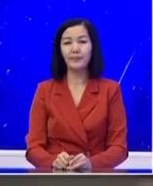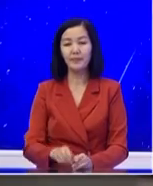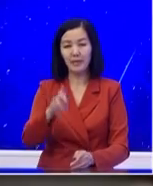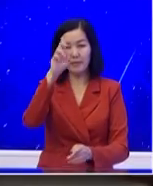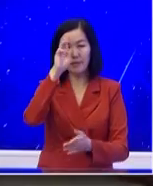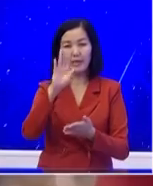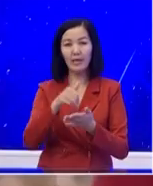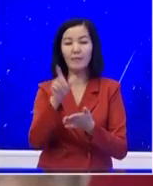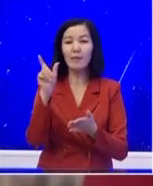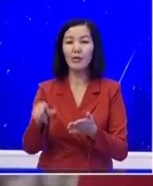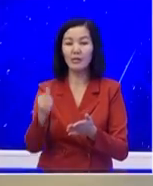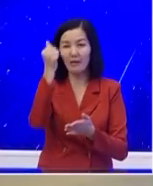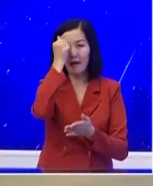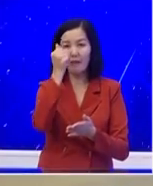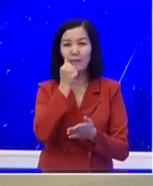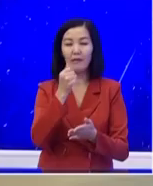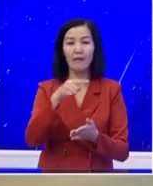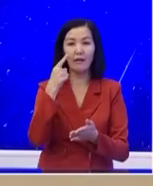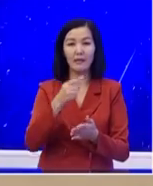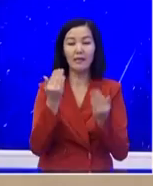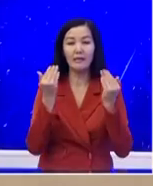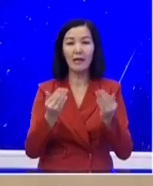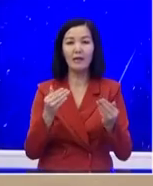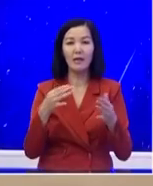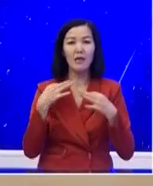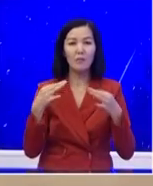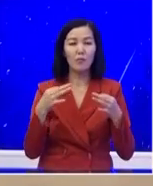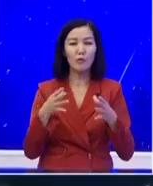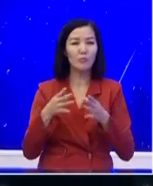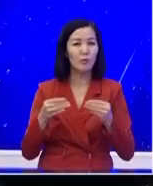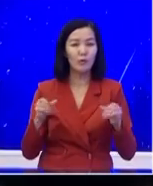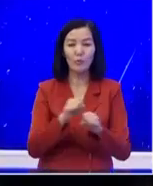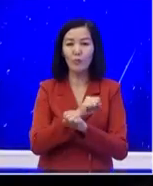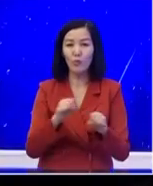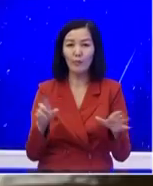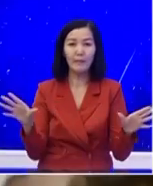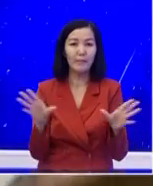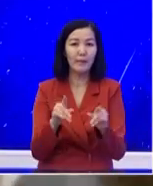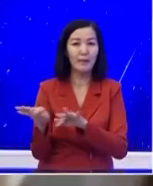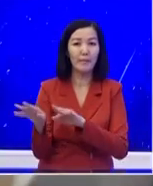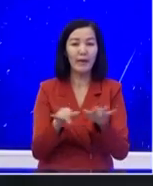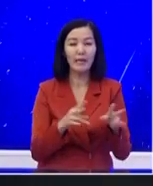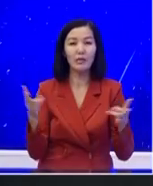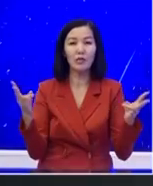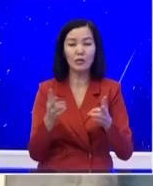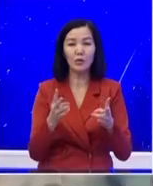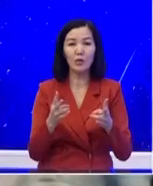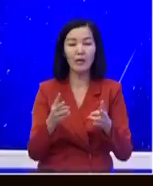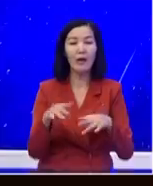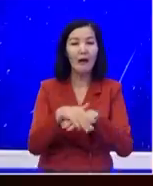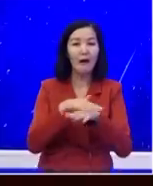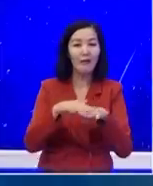Мемлекет басшысы тек алғыс айтып қойған жоқ. Дәл қазір босаңсыйтын емес, бірігіп қарекет ететін кезең деп, ел жұртқа сенім